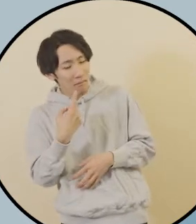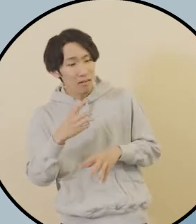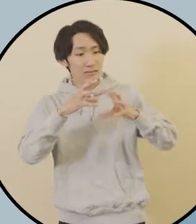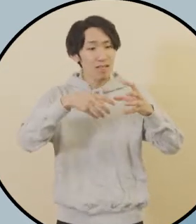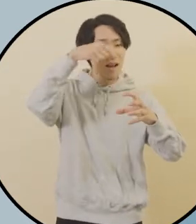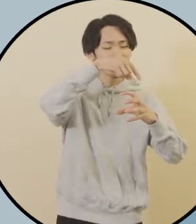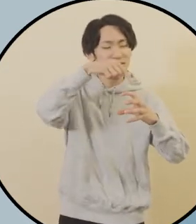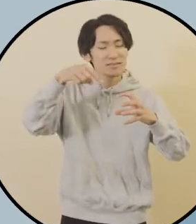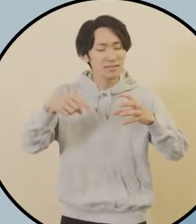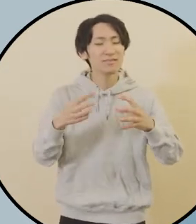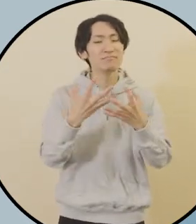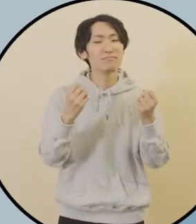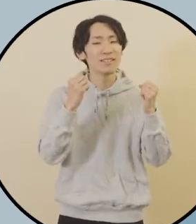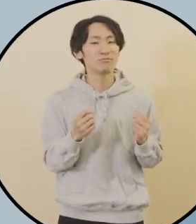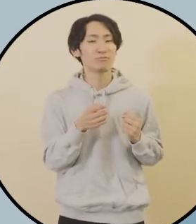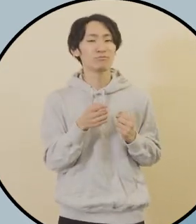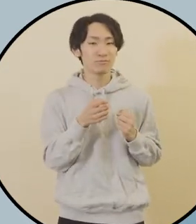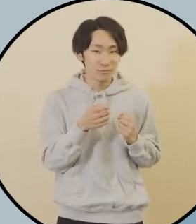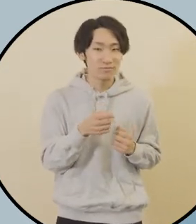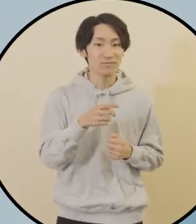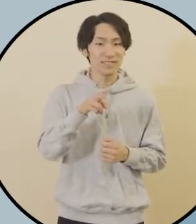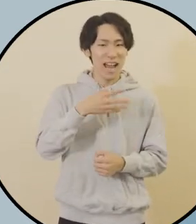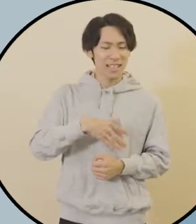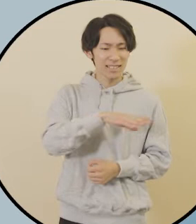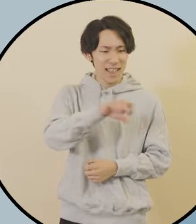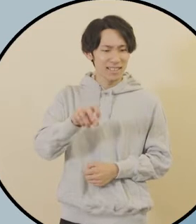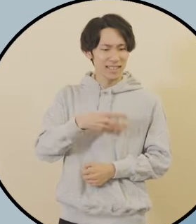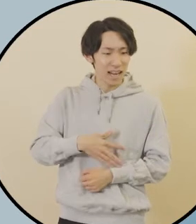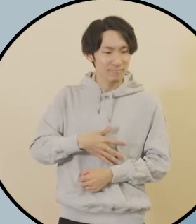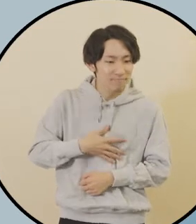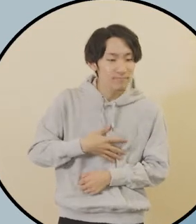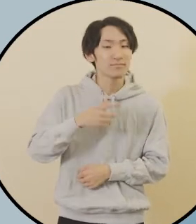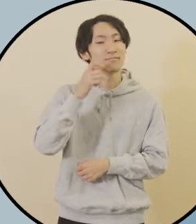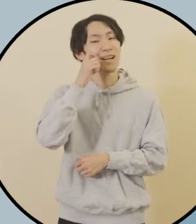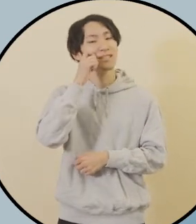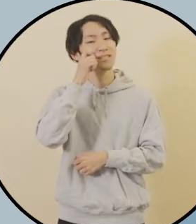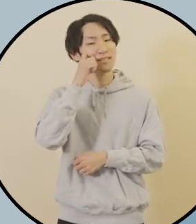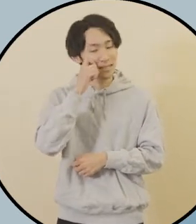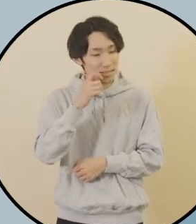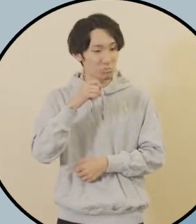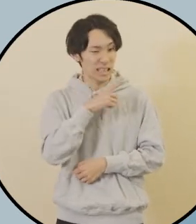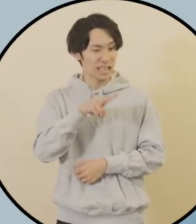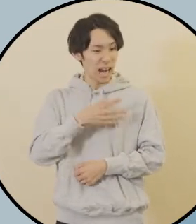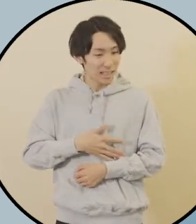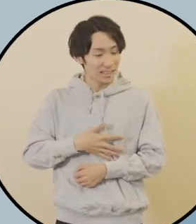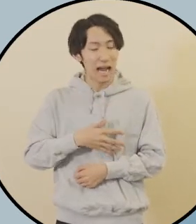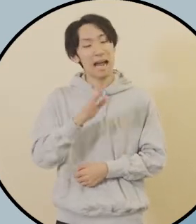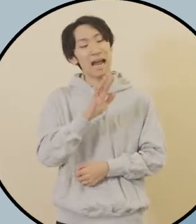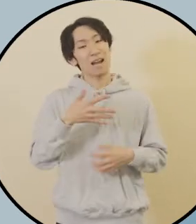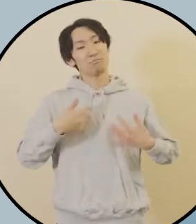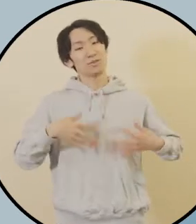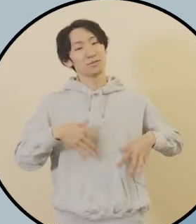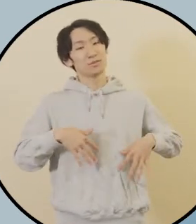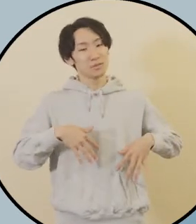話いって世界中にいるからその全員を理解する服装のだと思うんですよ私無理やりしなくていいと